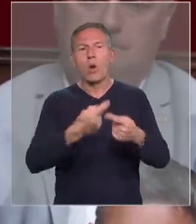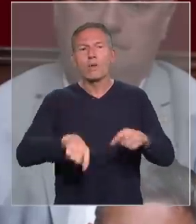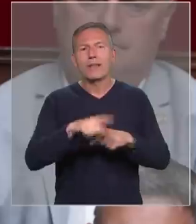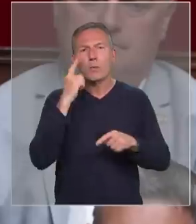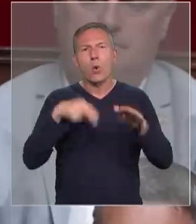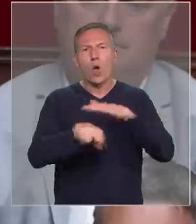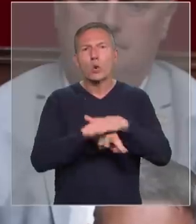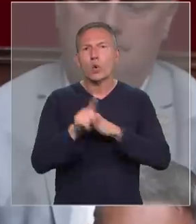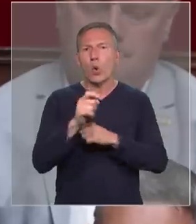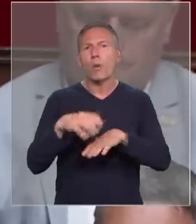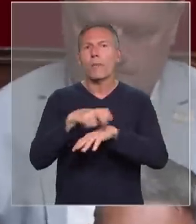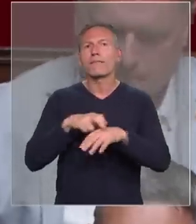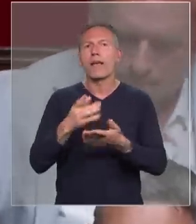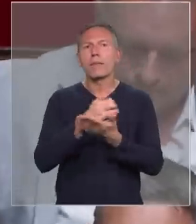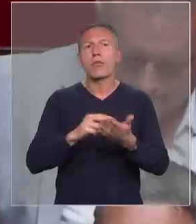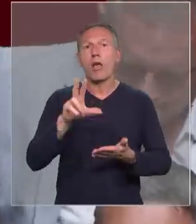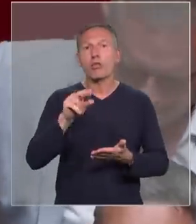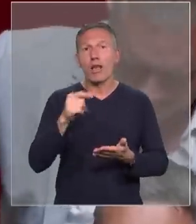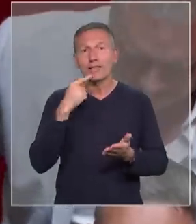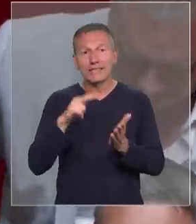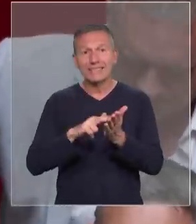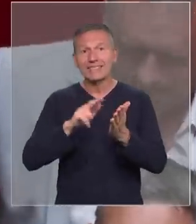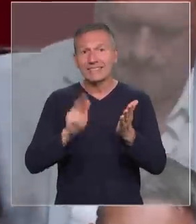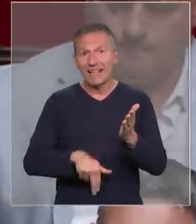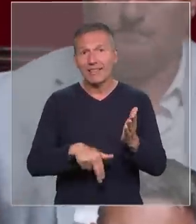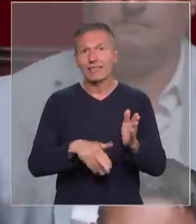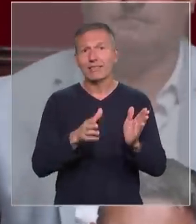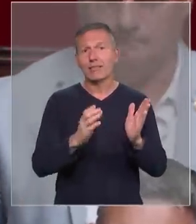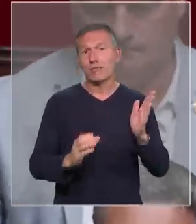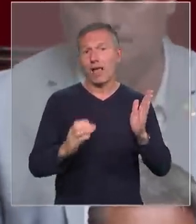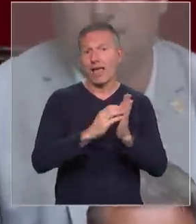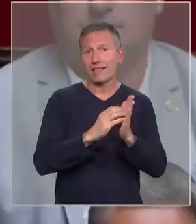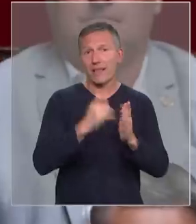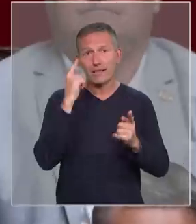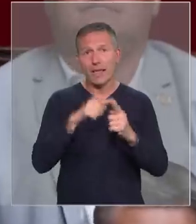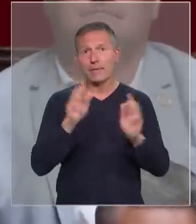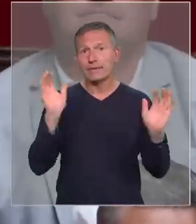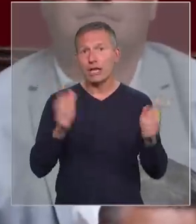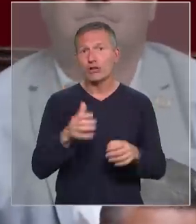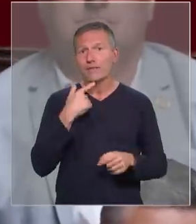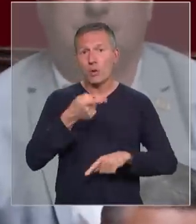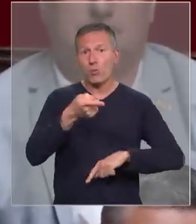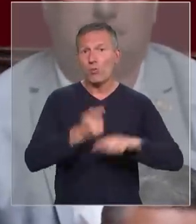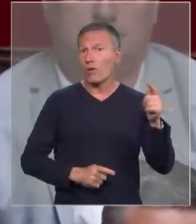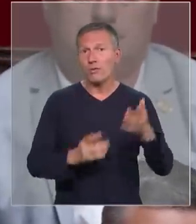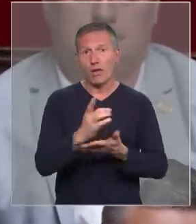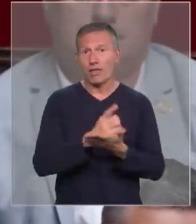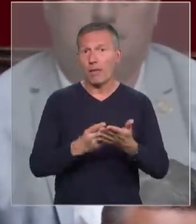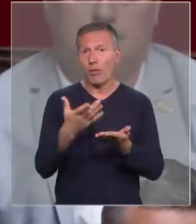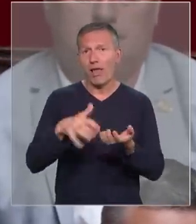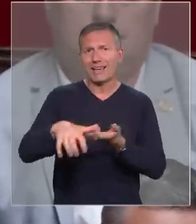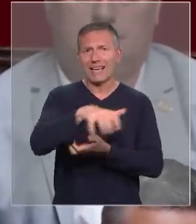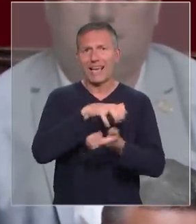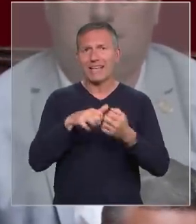la préfète du Gard a signé la version définitive de l'arrêté cadre sécheresse. La moitié du département est en situation de crise